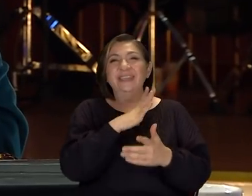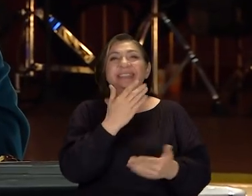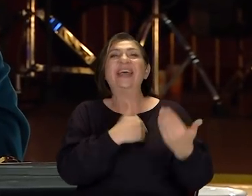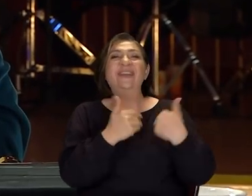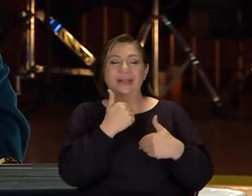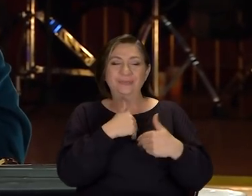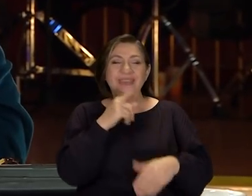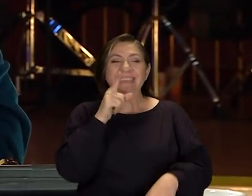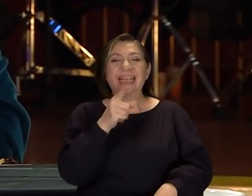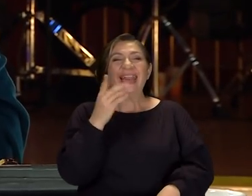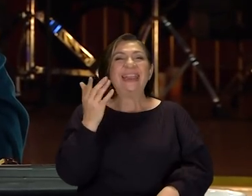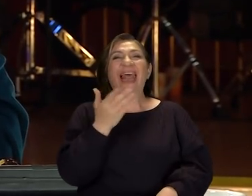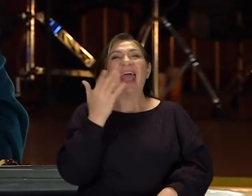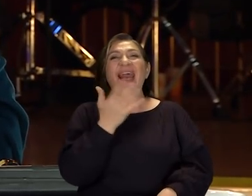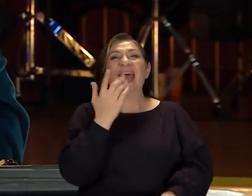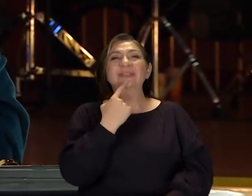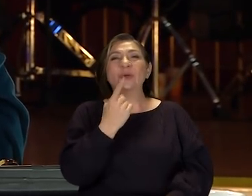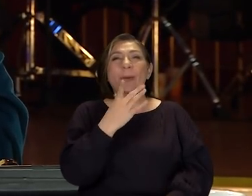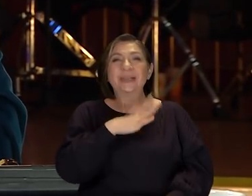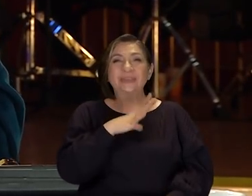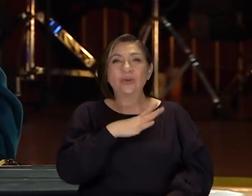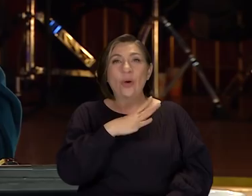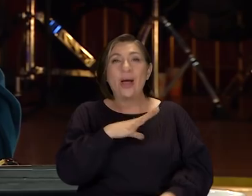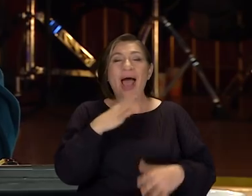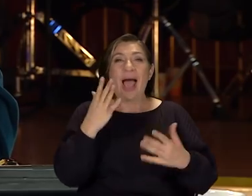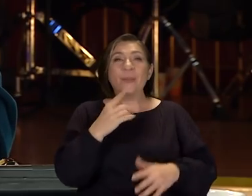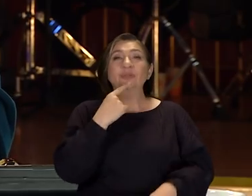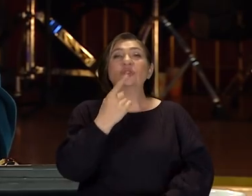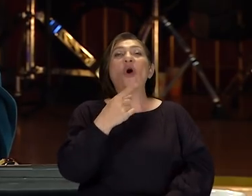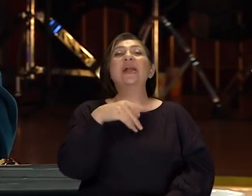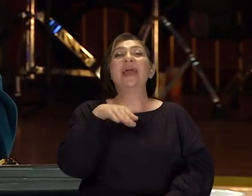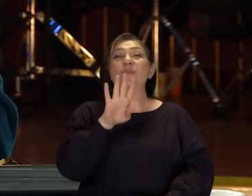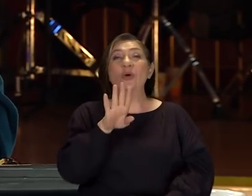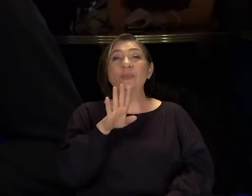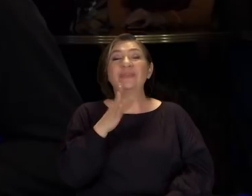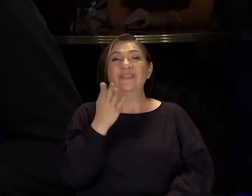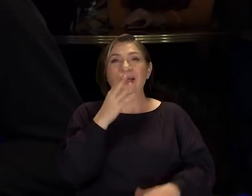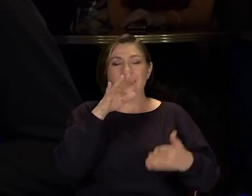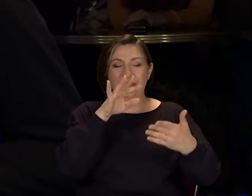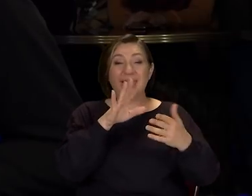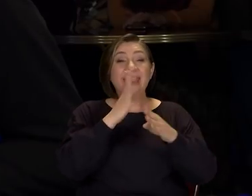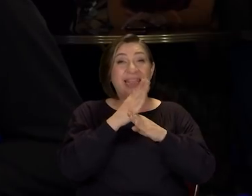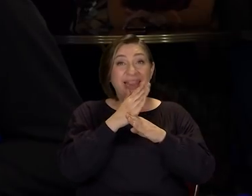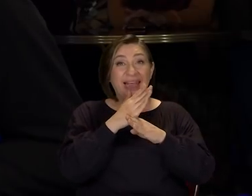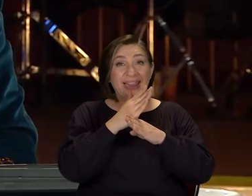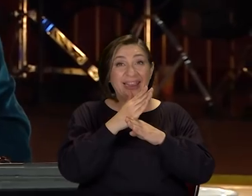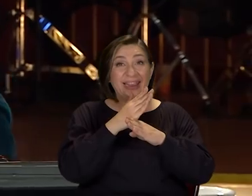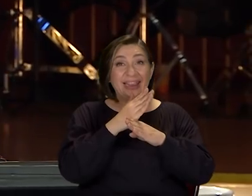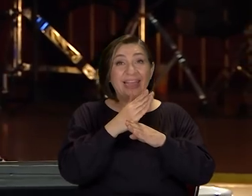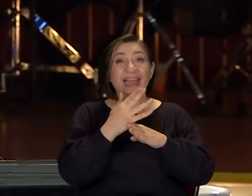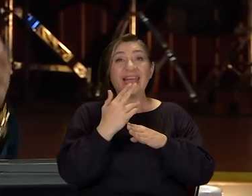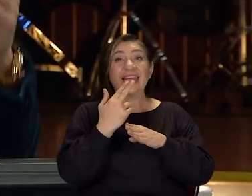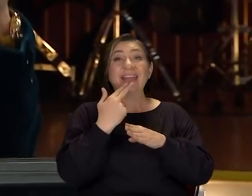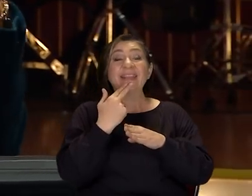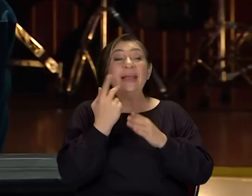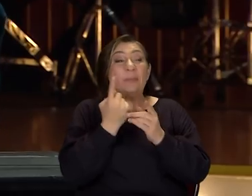Sevgilim, sana neler neler söylemek istiyorum ama onları söyleyemiyorum filan. Çünkü kadınlarda